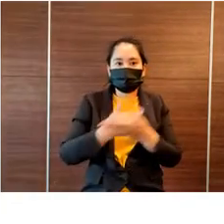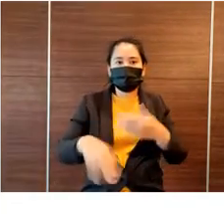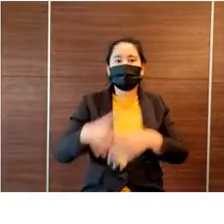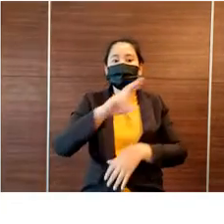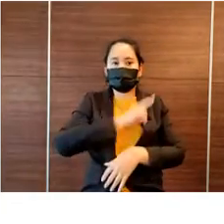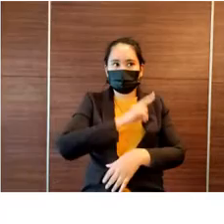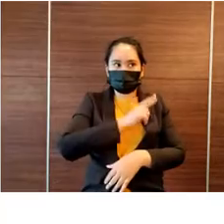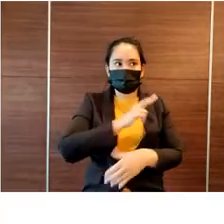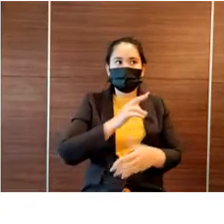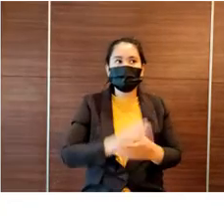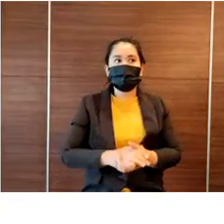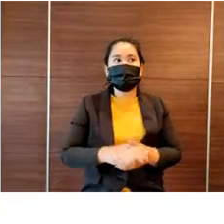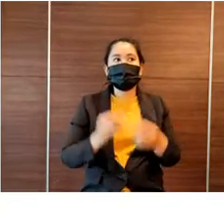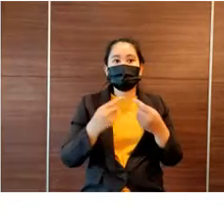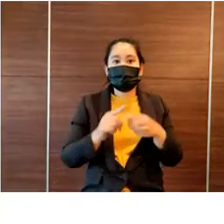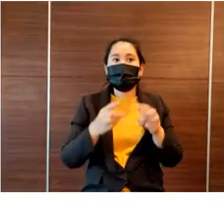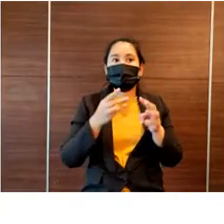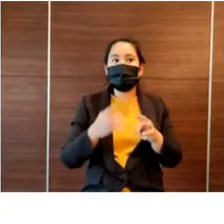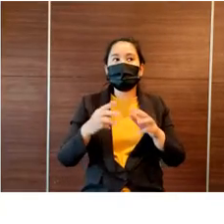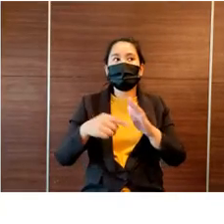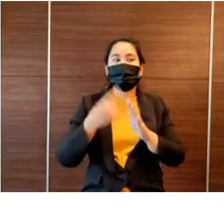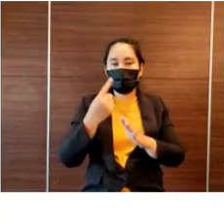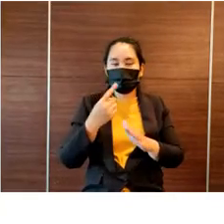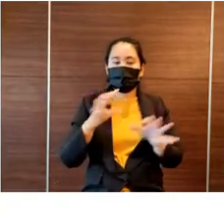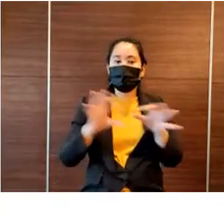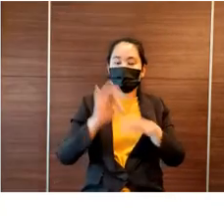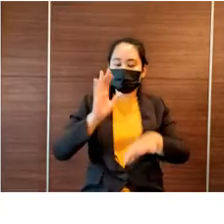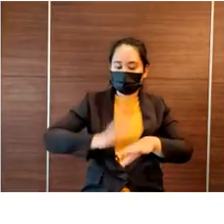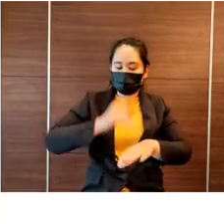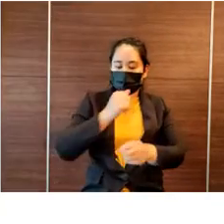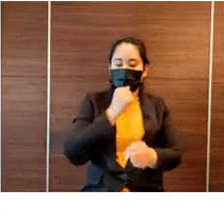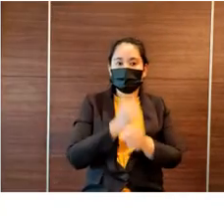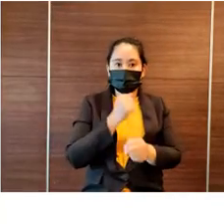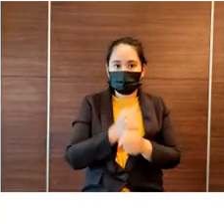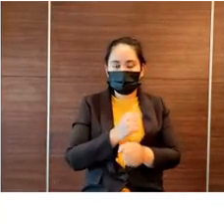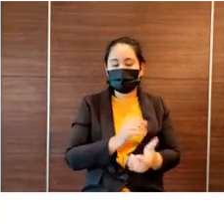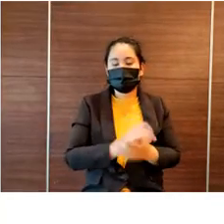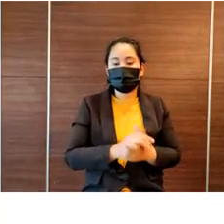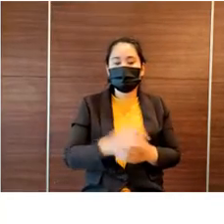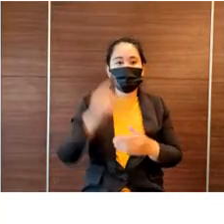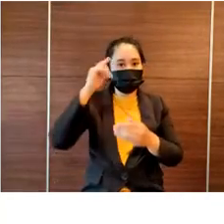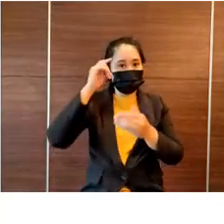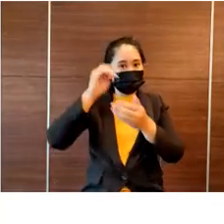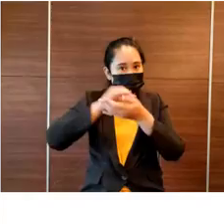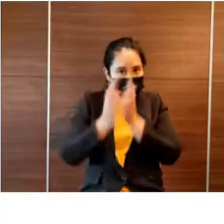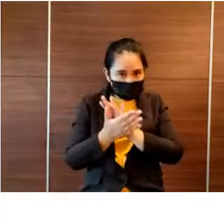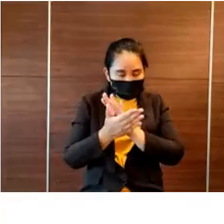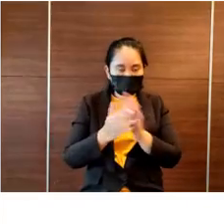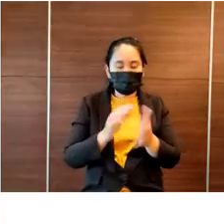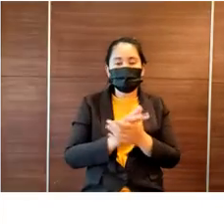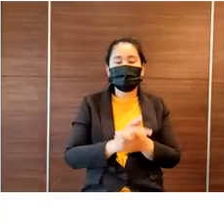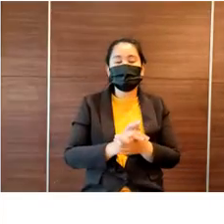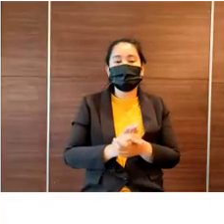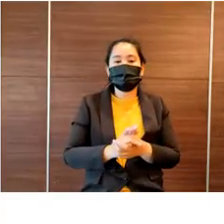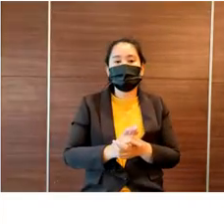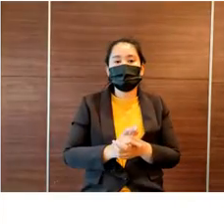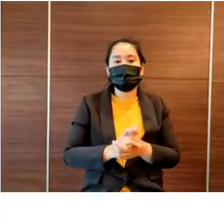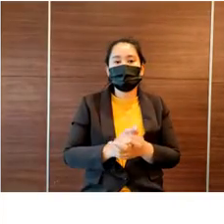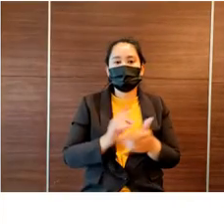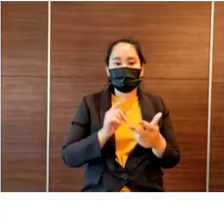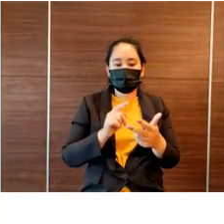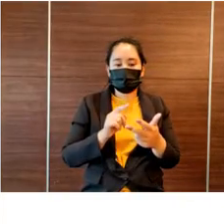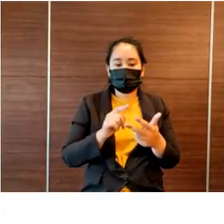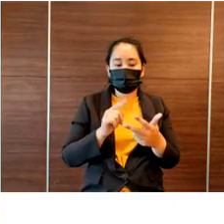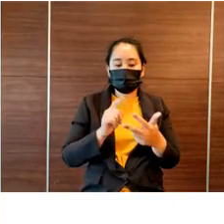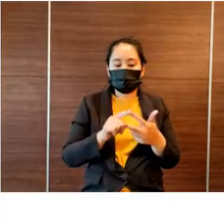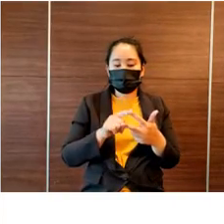าดนี้นะพี่จ๋าเนาะแต่มันเป็นถามเรื่องความเป็นมืออาชีพในการทำงานของตัวเอง1ปรับทัศนคติเหมือนเดิมเลย2ก็คือท้าทายความเป็นมื